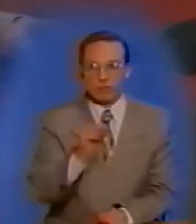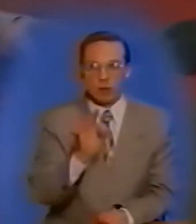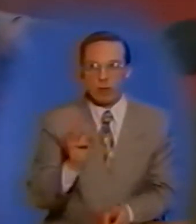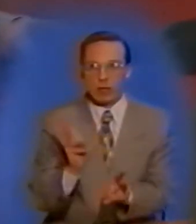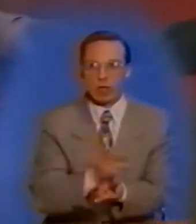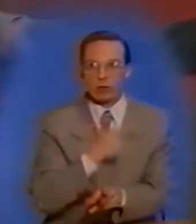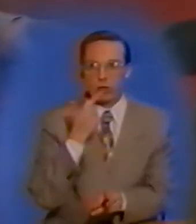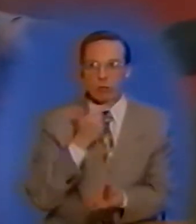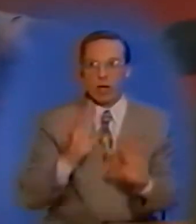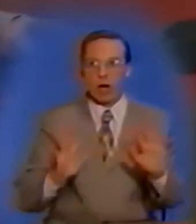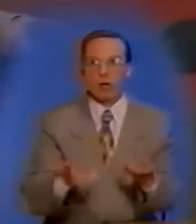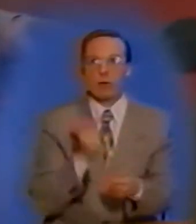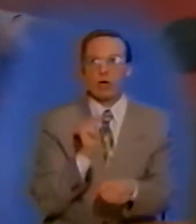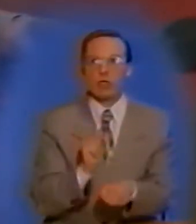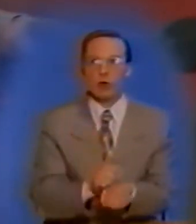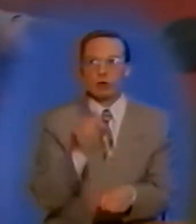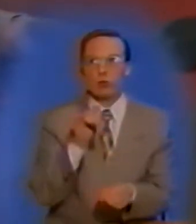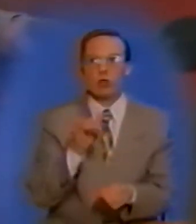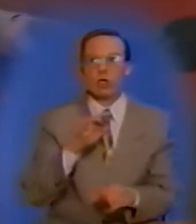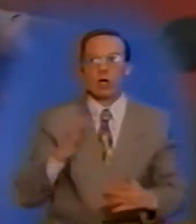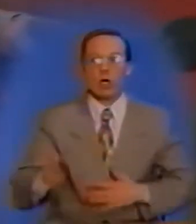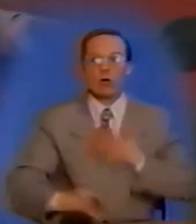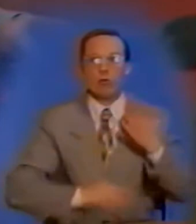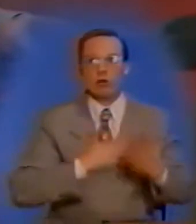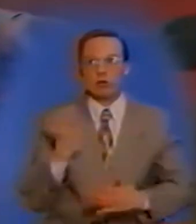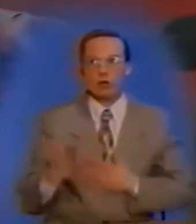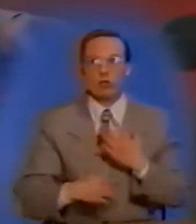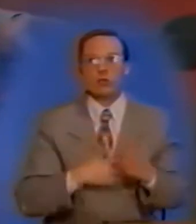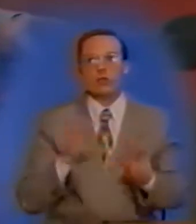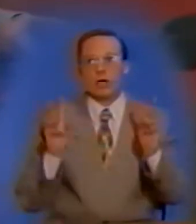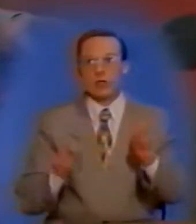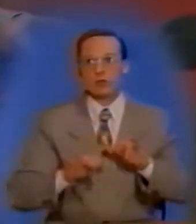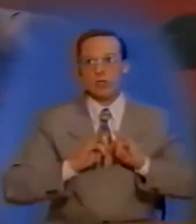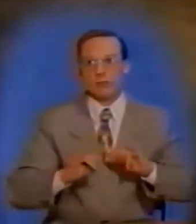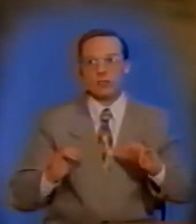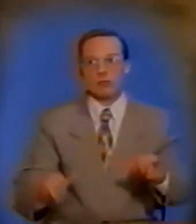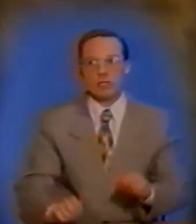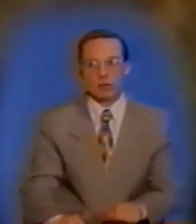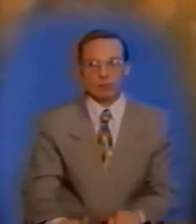reikėtų kalbėti apie jausmų ir emocijų reikšmę ir vystymąsi.